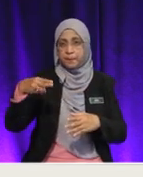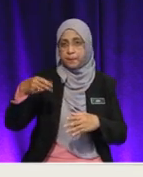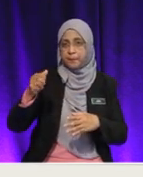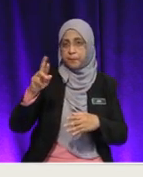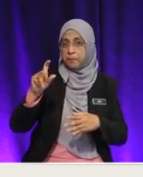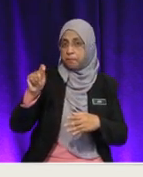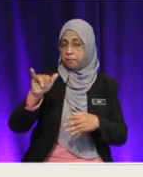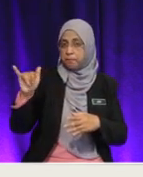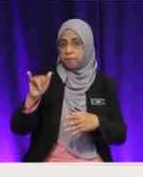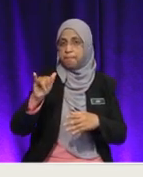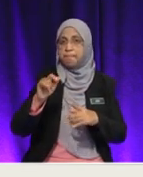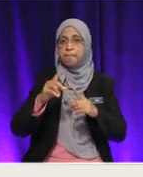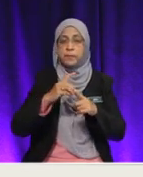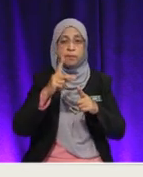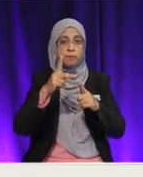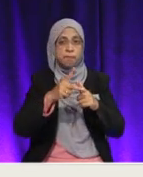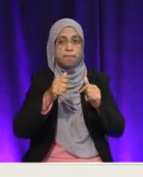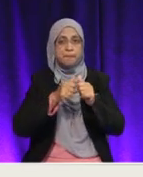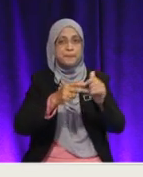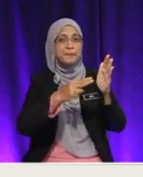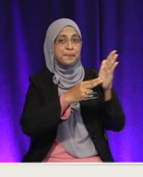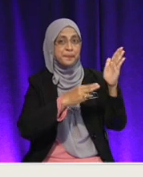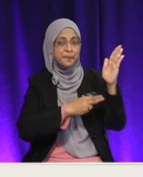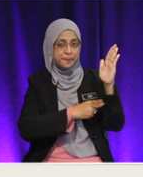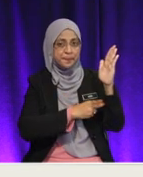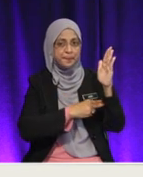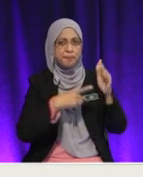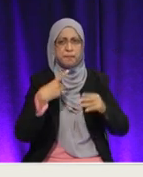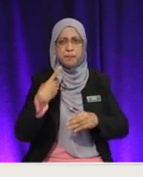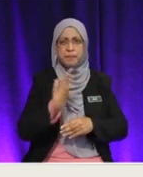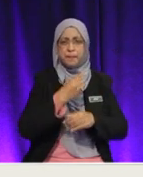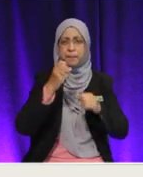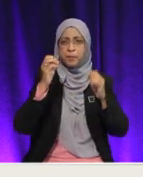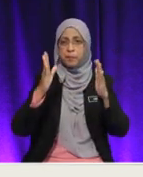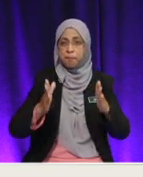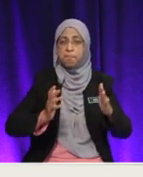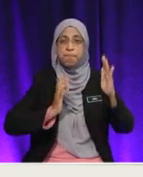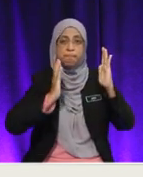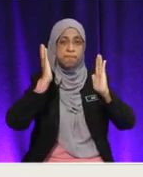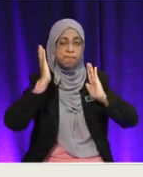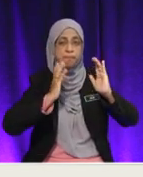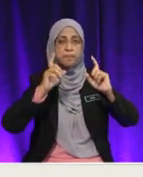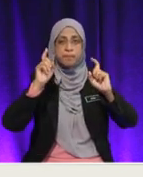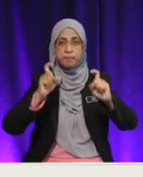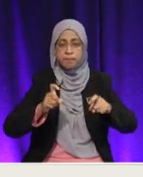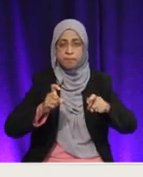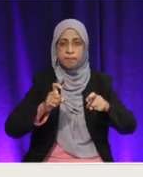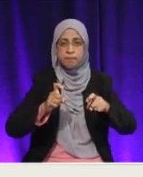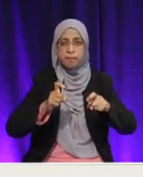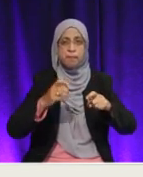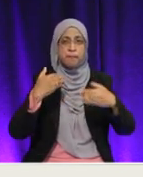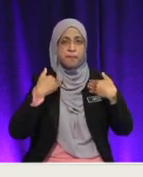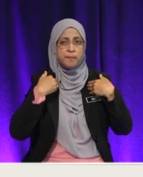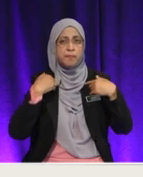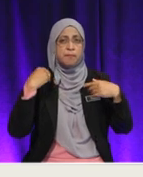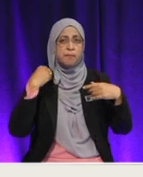undang-undang dan sebagai warga negara pula mempunyai tanggung jawab untuk membuat pengisiaran